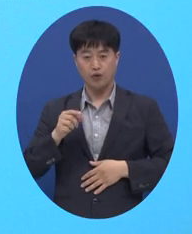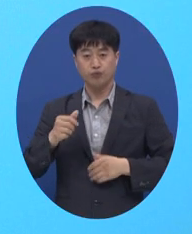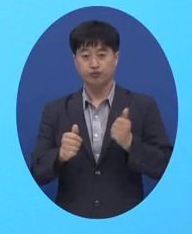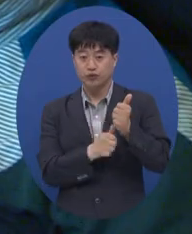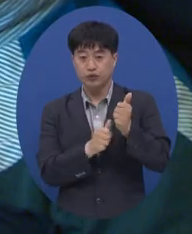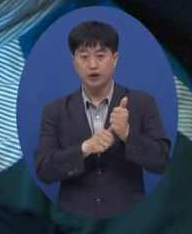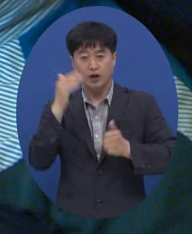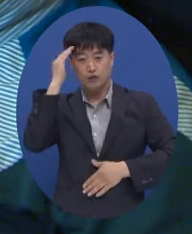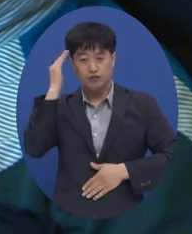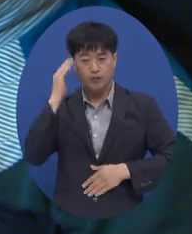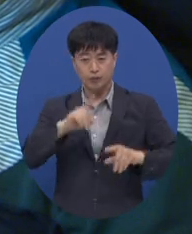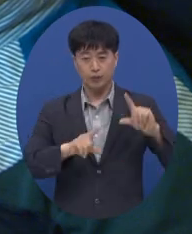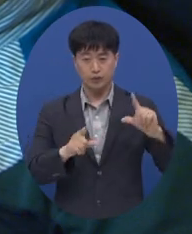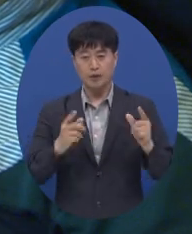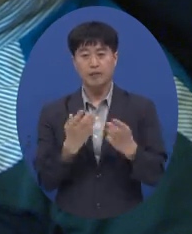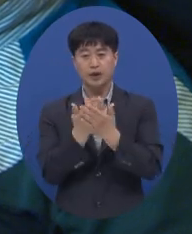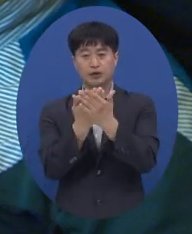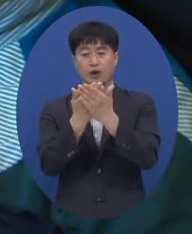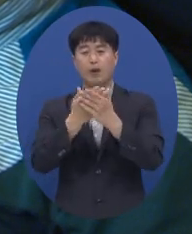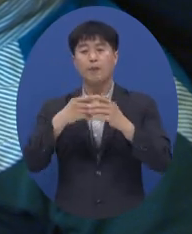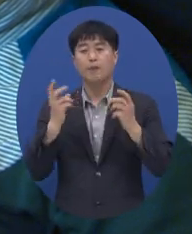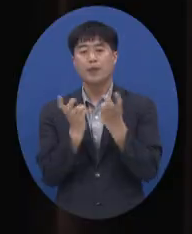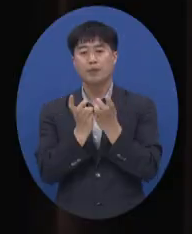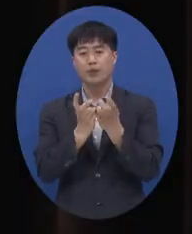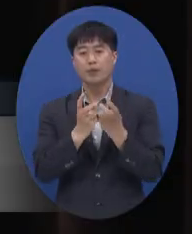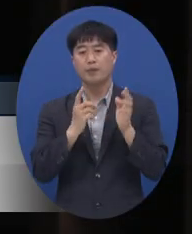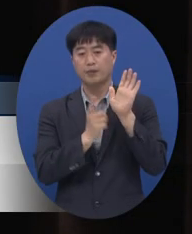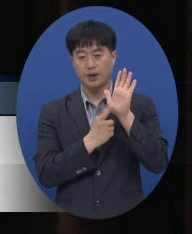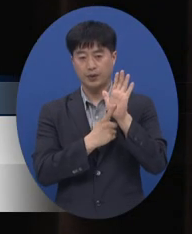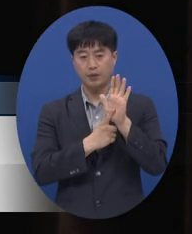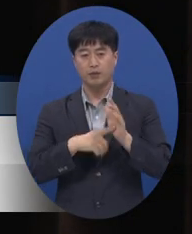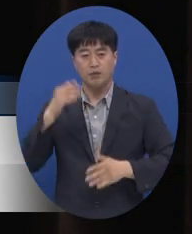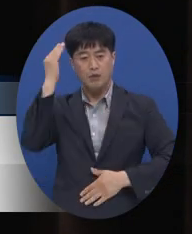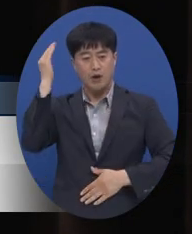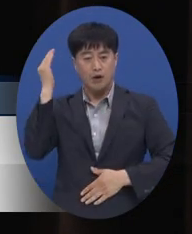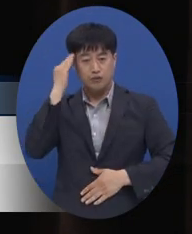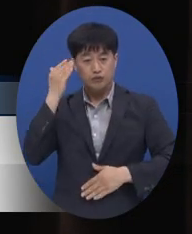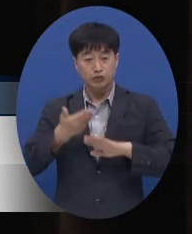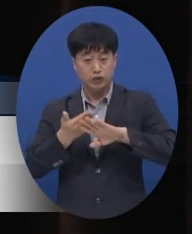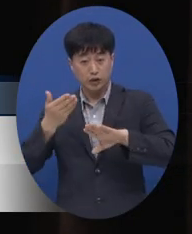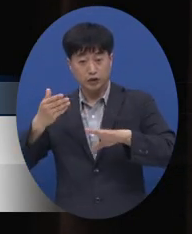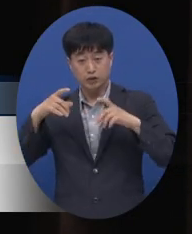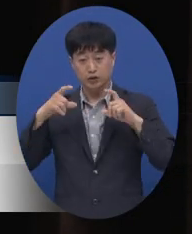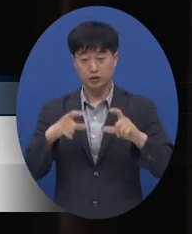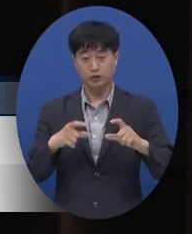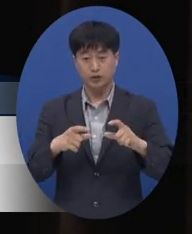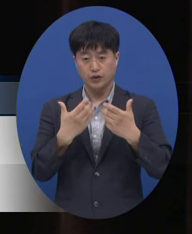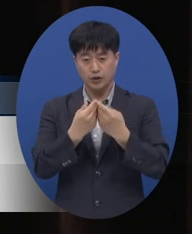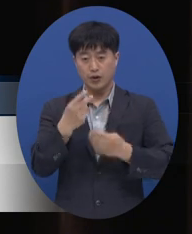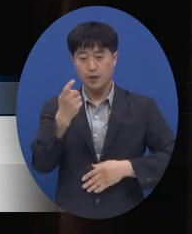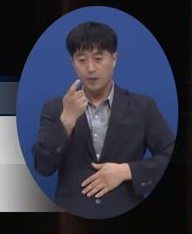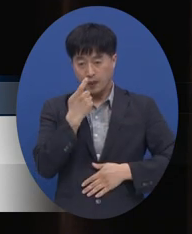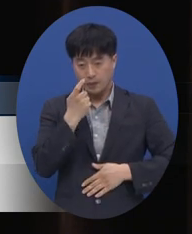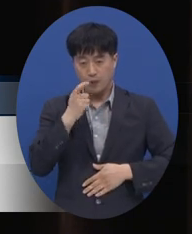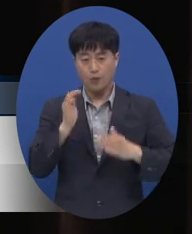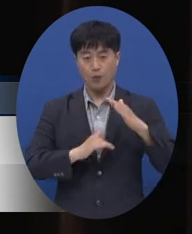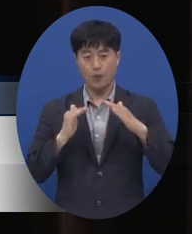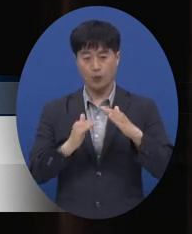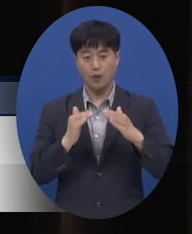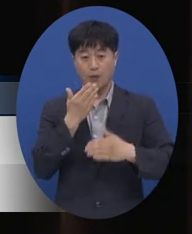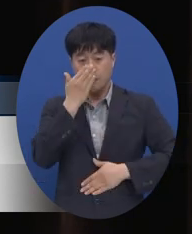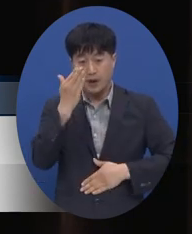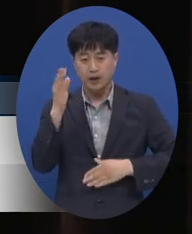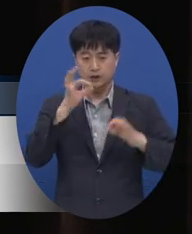국내외 동향과 함께 발전 방안을 발표했습니다. 국내 다른 생물권 보전지역들의 사례도 배우고 같이 공동을 할 수 있는 걸